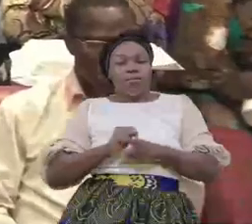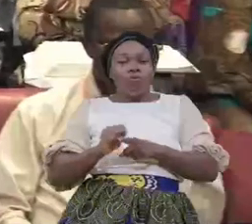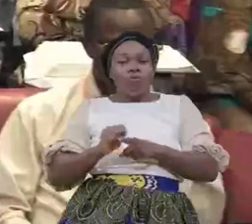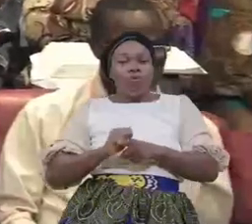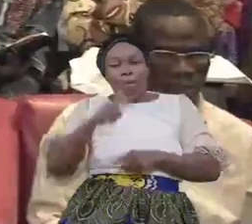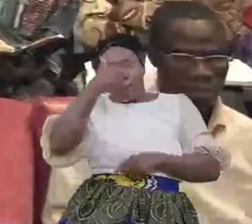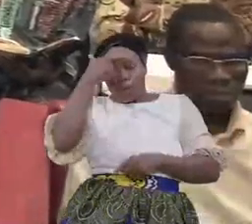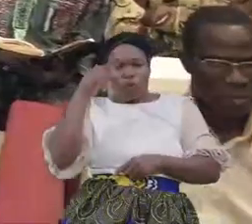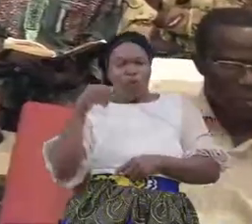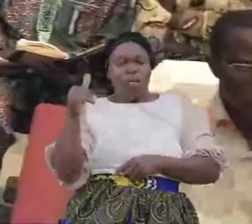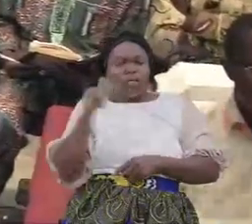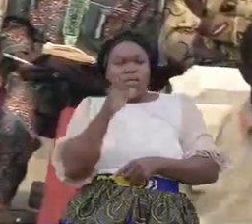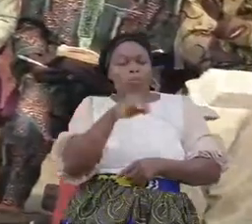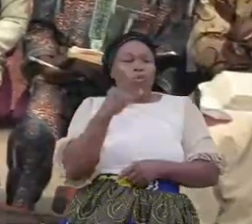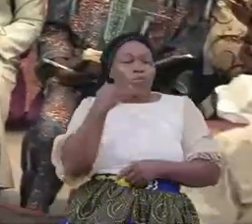c'est dit que...